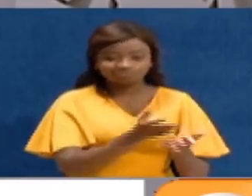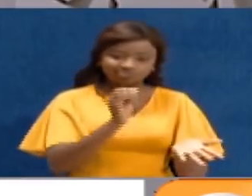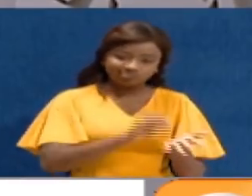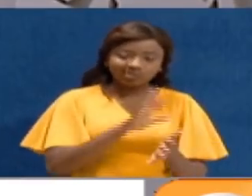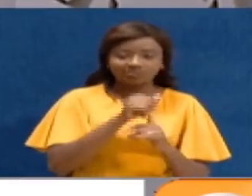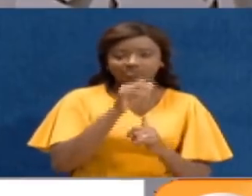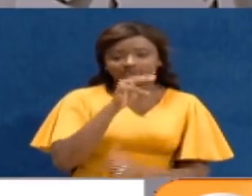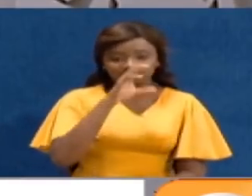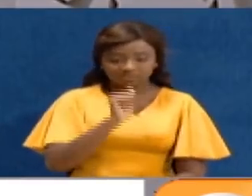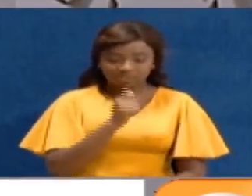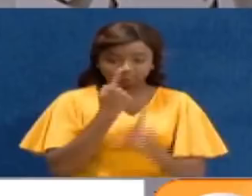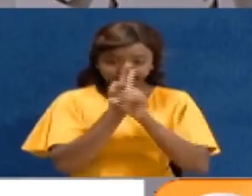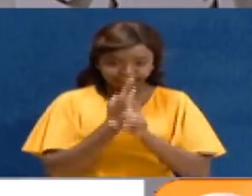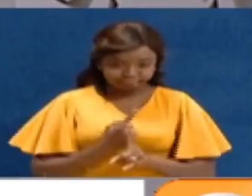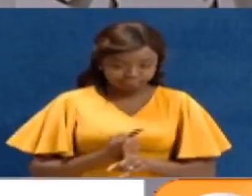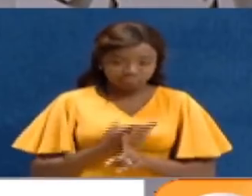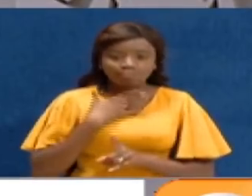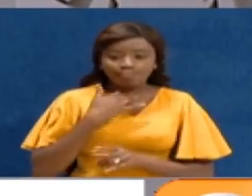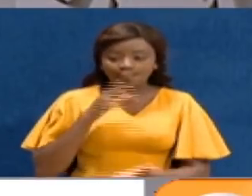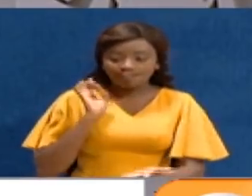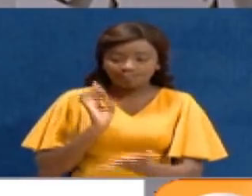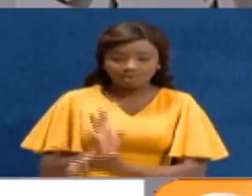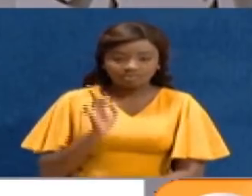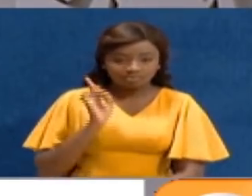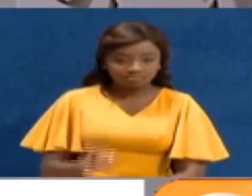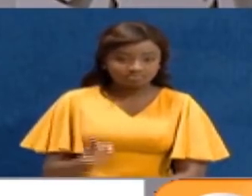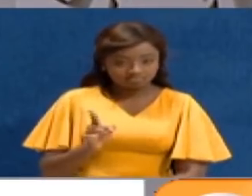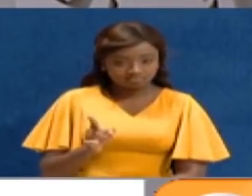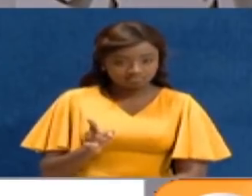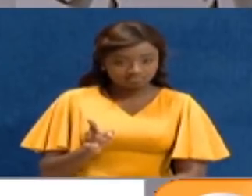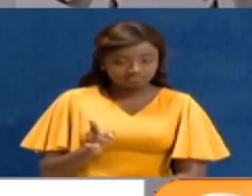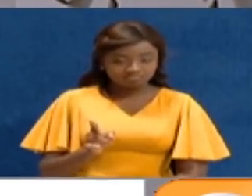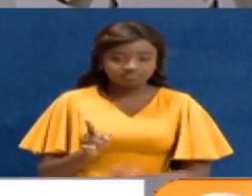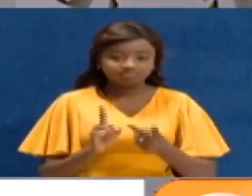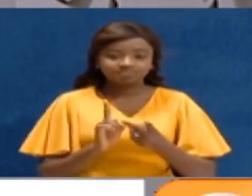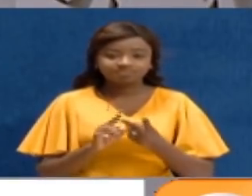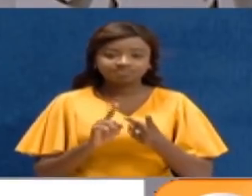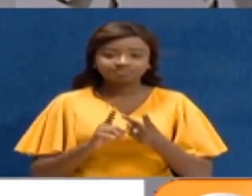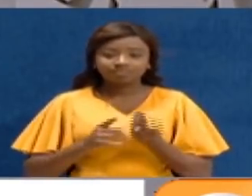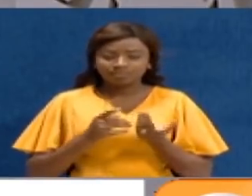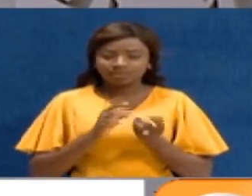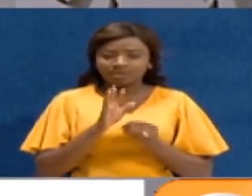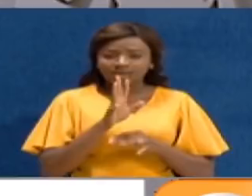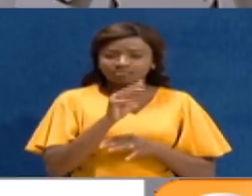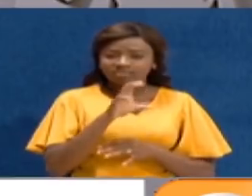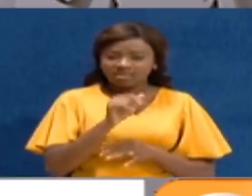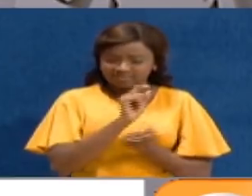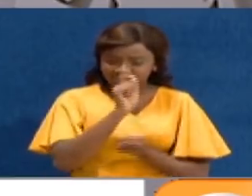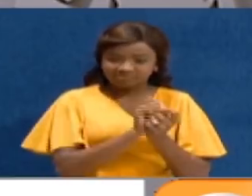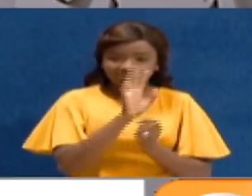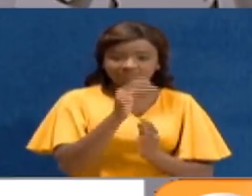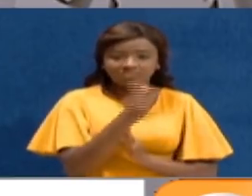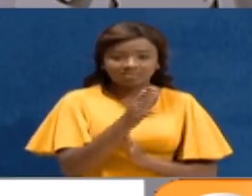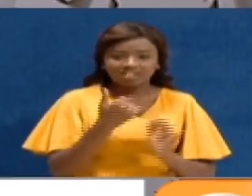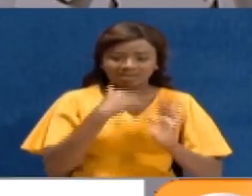hii leo katika bunge la Nairobi. Mwakilishi wodi wa Embakasi Michael Ogada ametoa shutuma kadhaa dhidi ya Sonko, huku